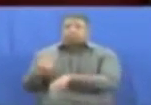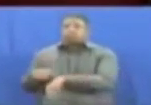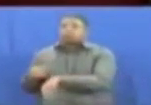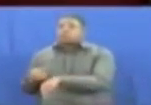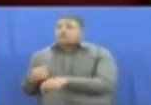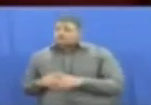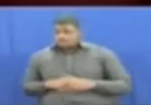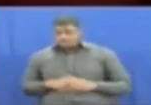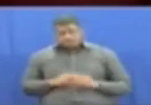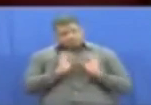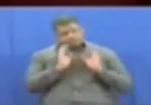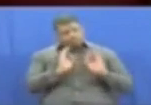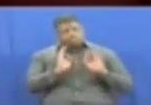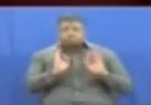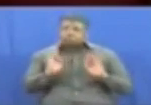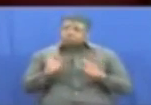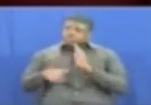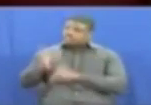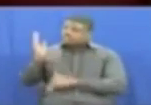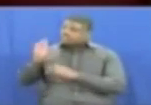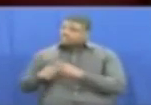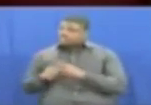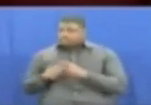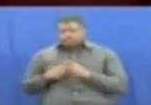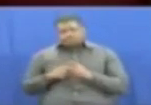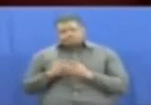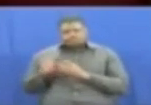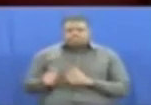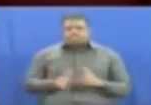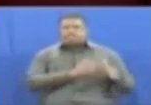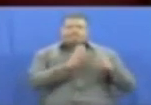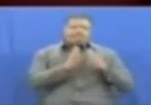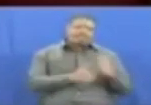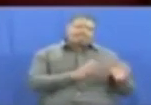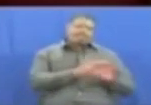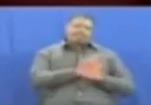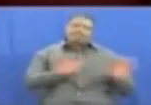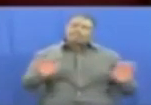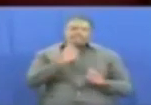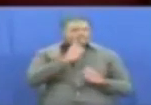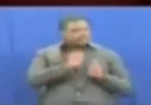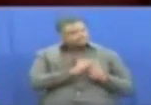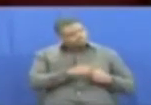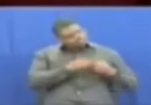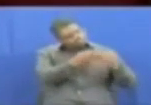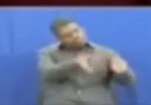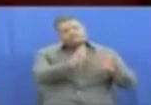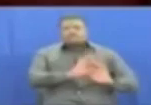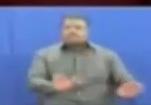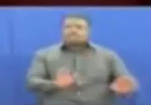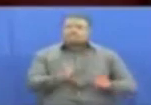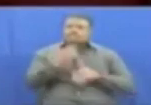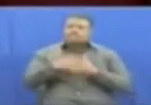Inakuwa ni vizuri zaidi waheshimiwa mkajiandaa, kwa sababu tayari mtakuwa na kila kitu